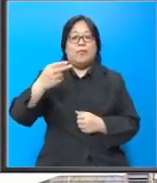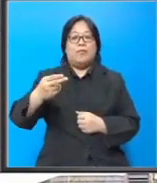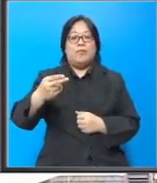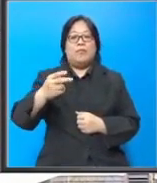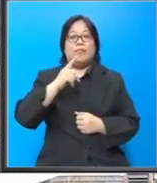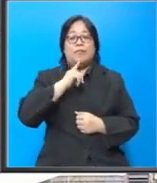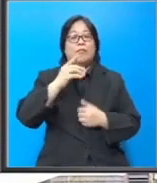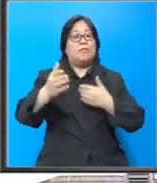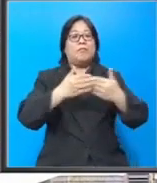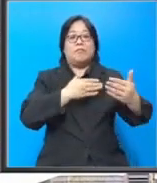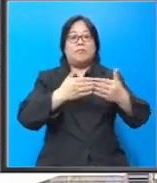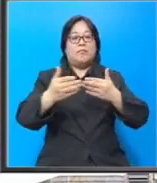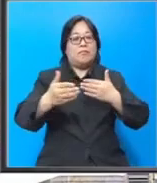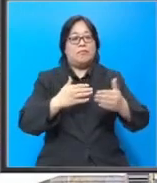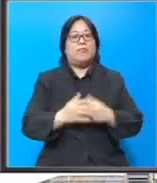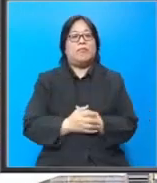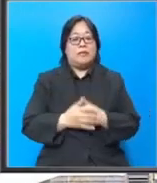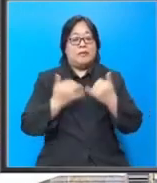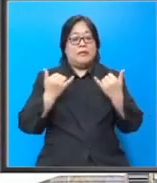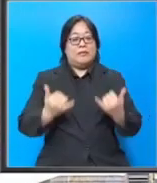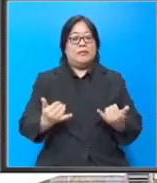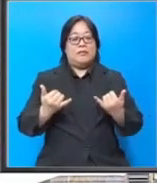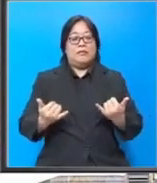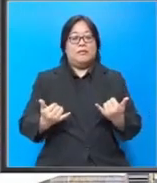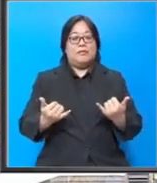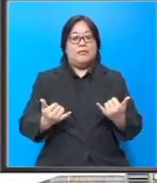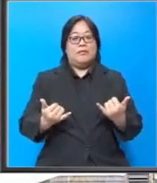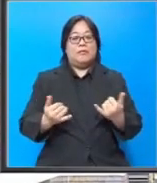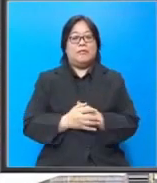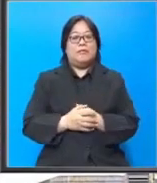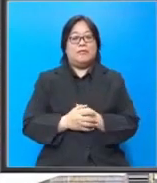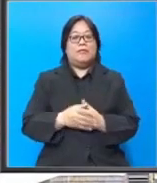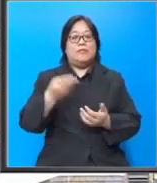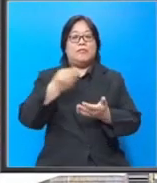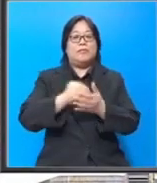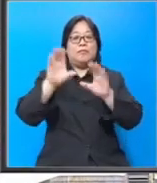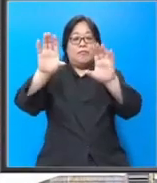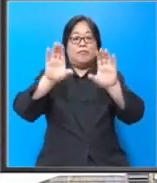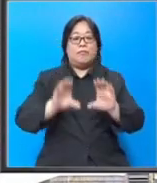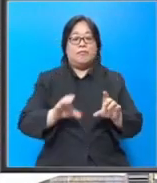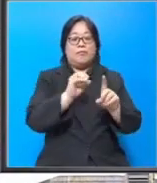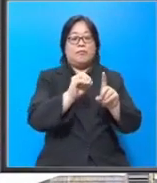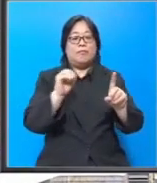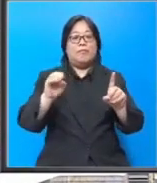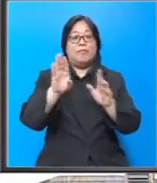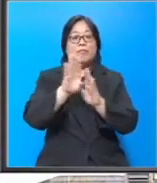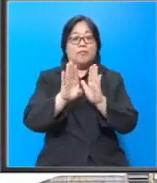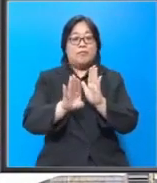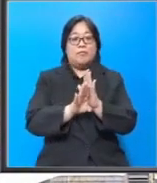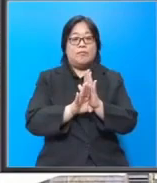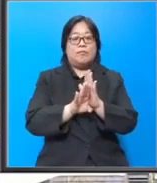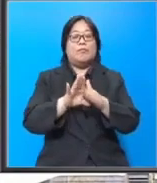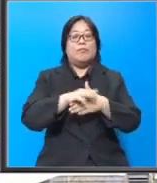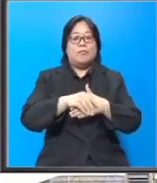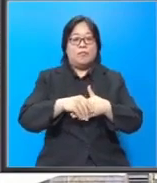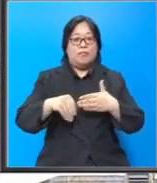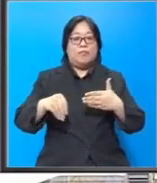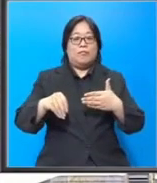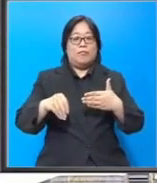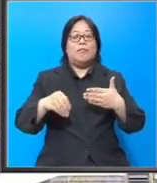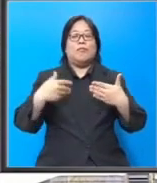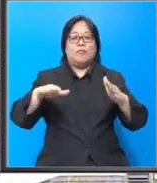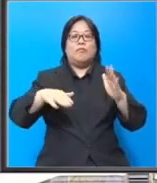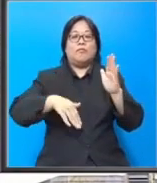walaupun gitu dalam Permata ini pun pembetukan di ada bagi satu Pilihanku sudah di sudah